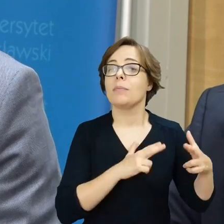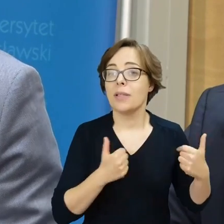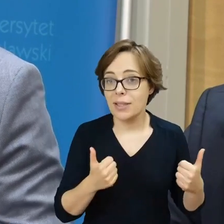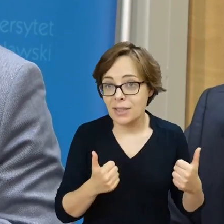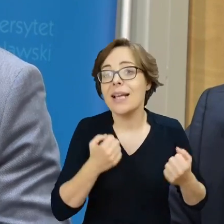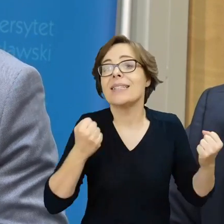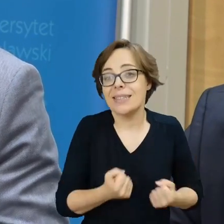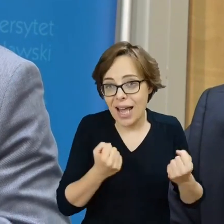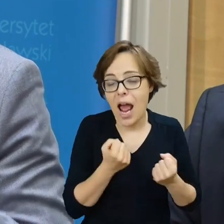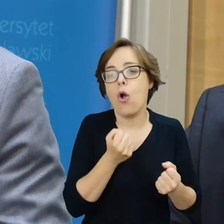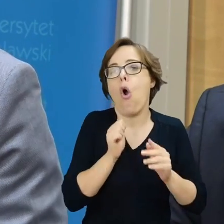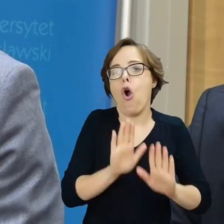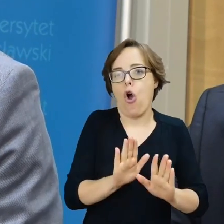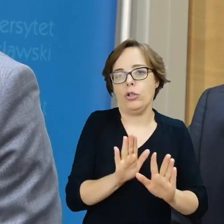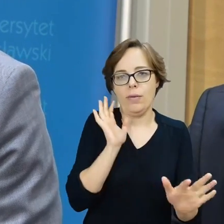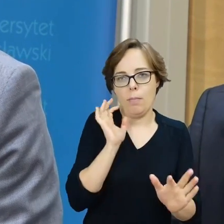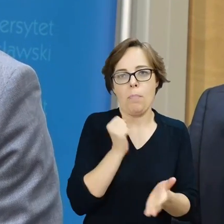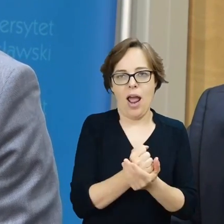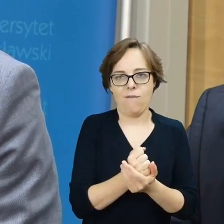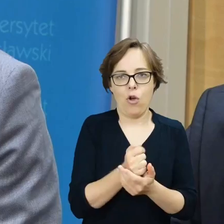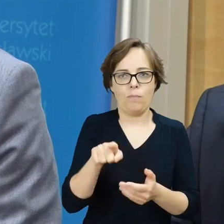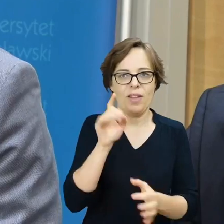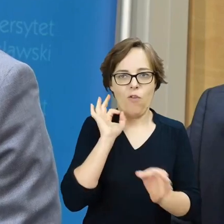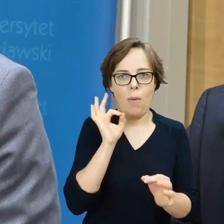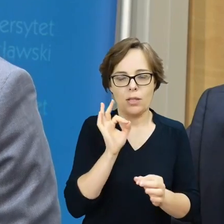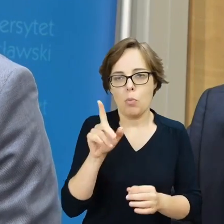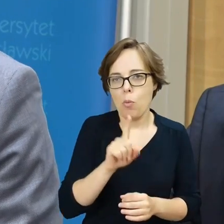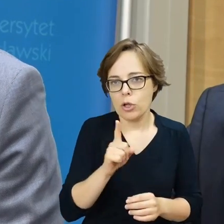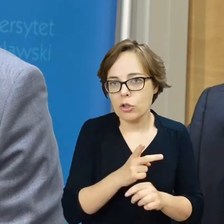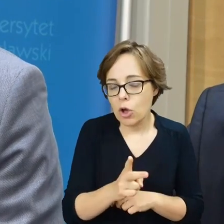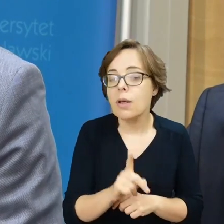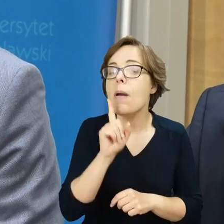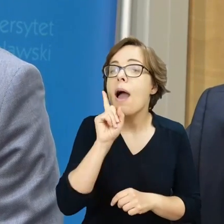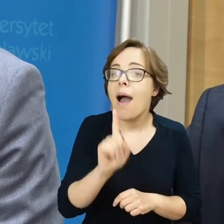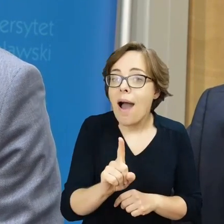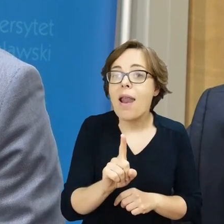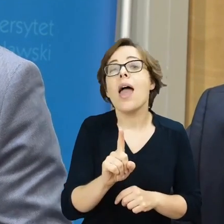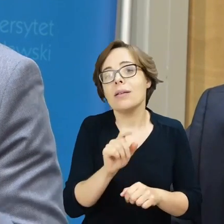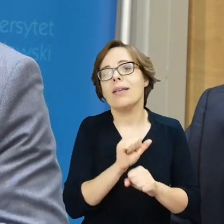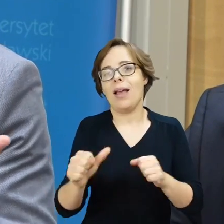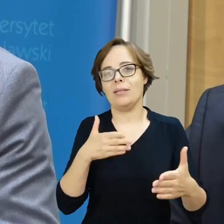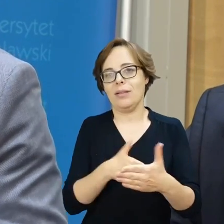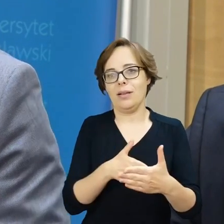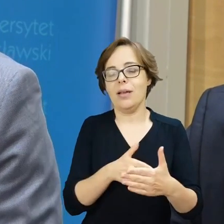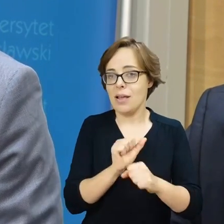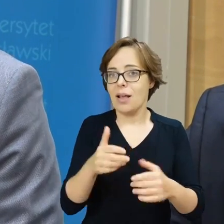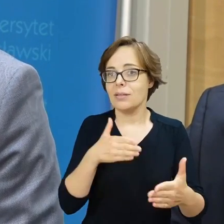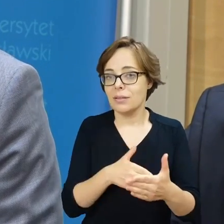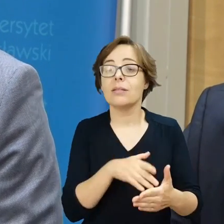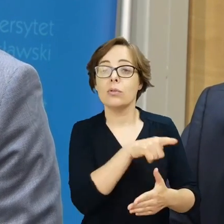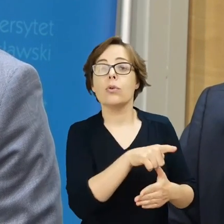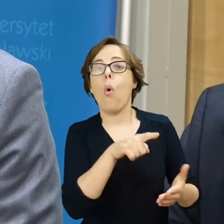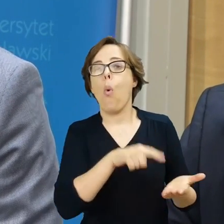do informacji publicznej, ale do granic, jakie daje ustawa. Jaka ustawa? Oczywiście procesowa. Bo nie ustrojowa, bo tutaj jakby